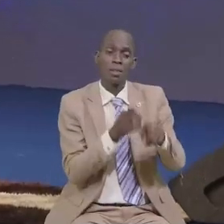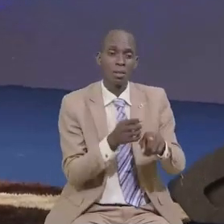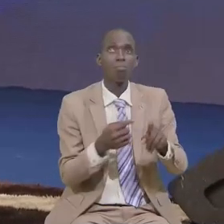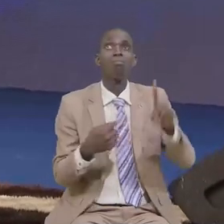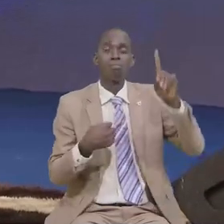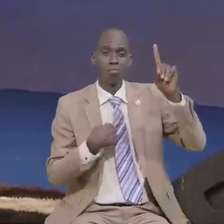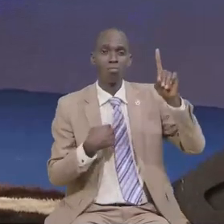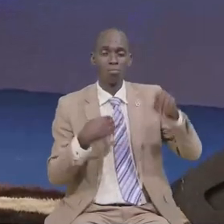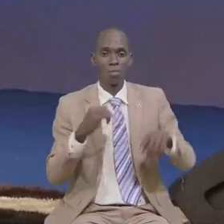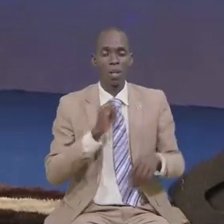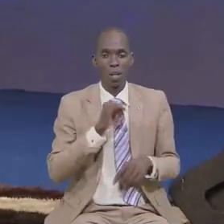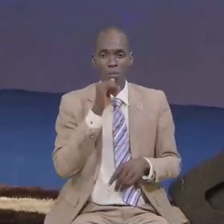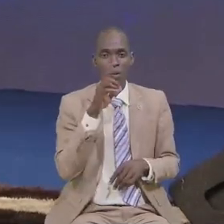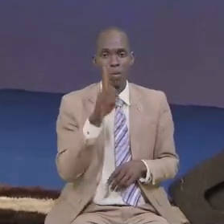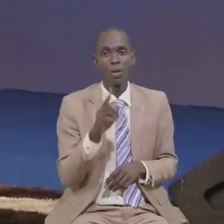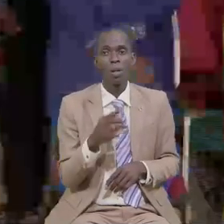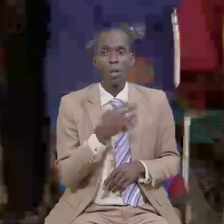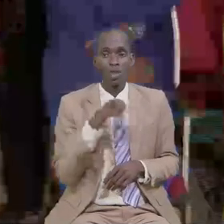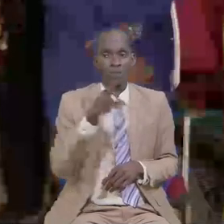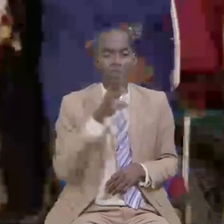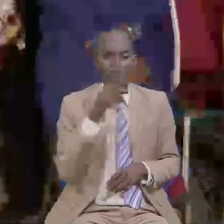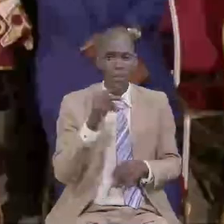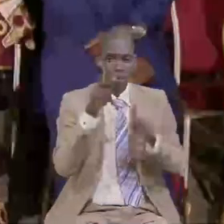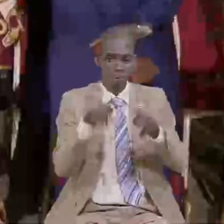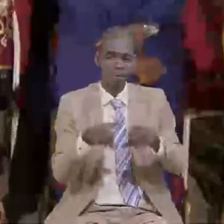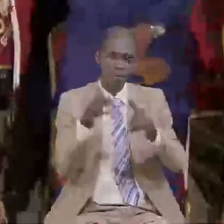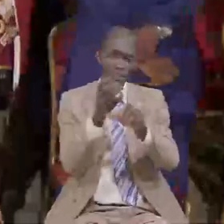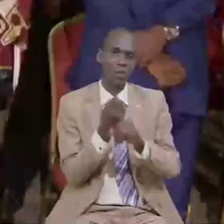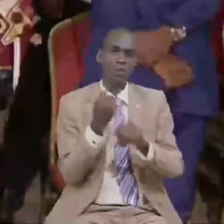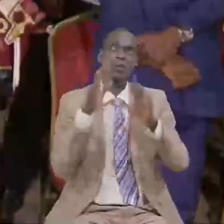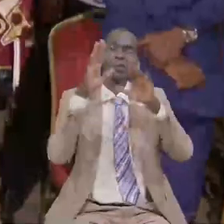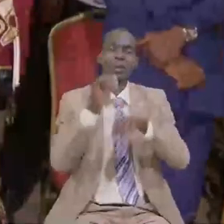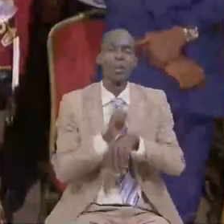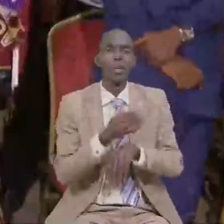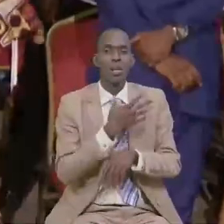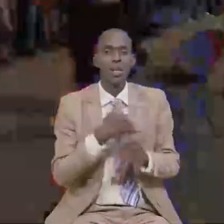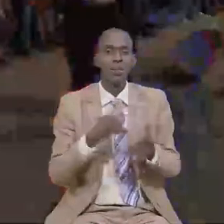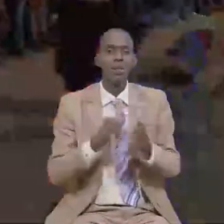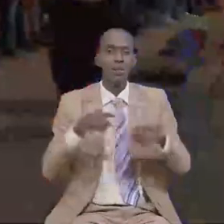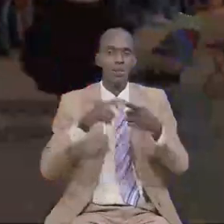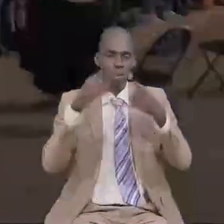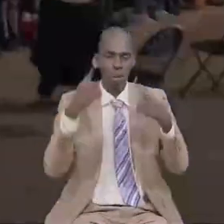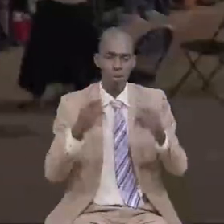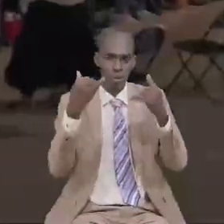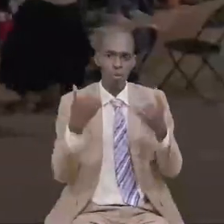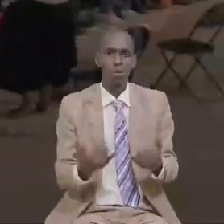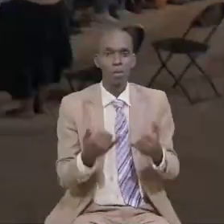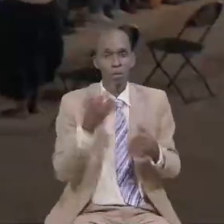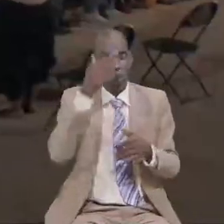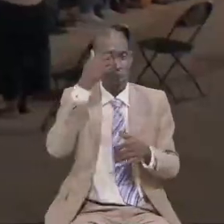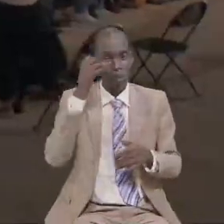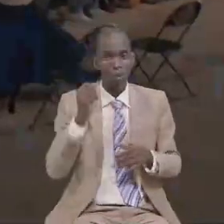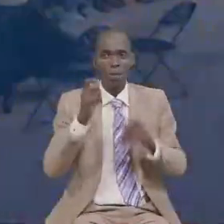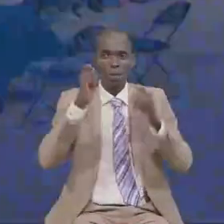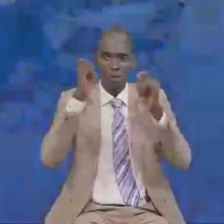lui. Et c'est toi qui es le candidat du miracle. Et cela va se produire maintenant. Parce